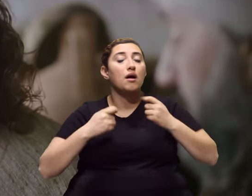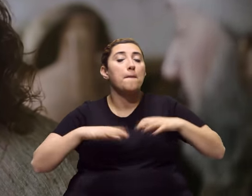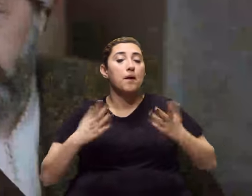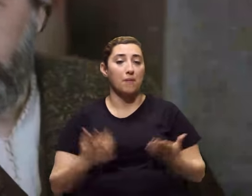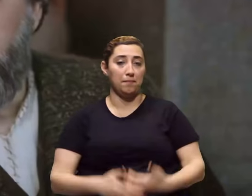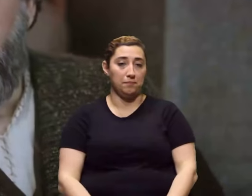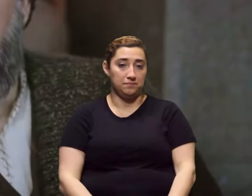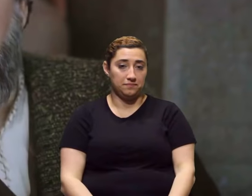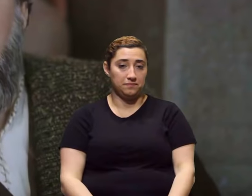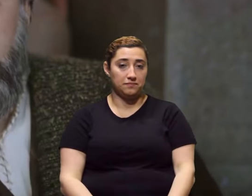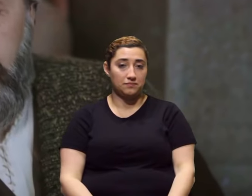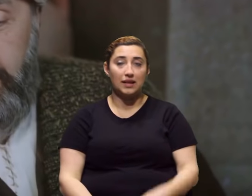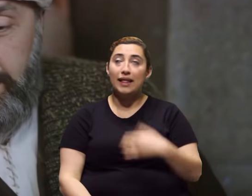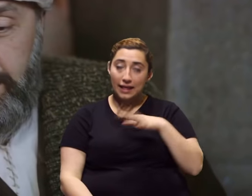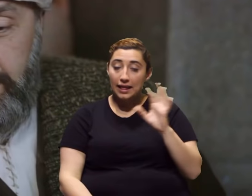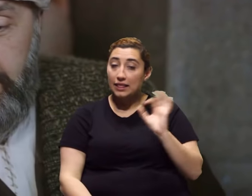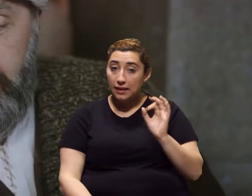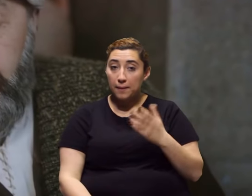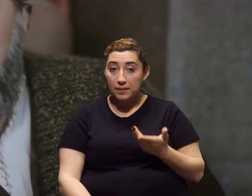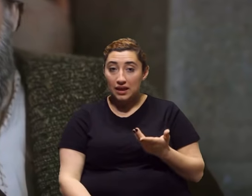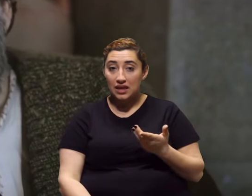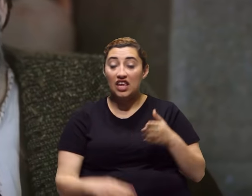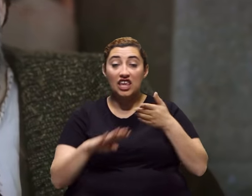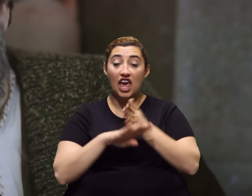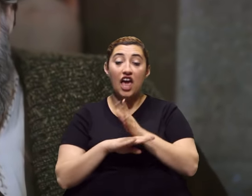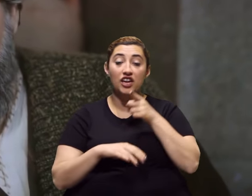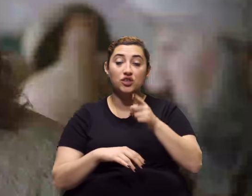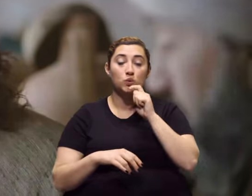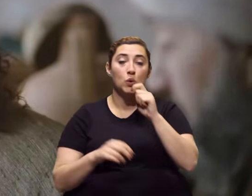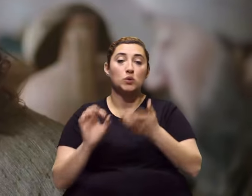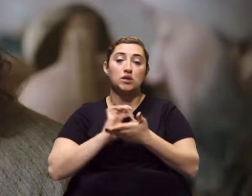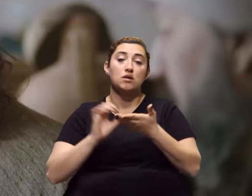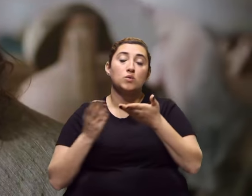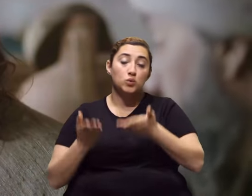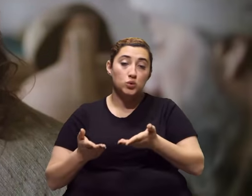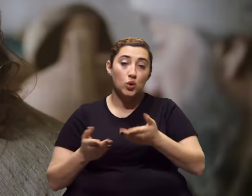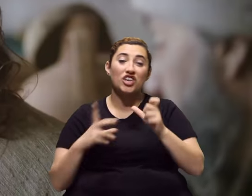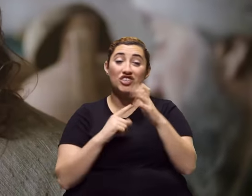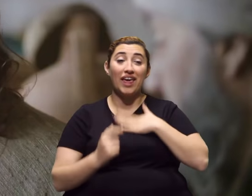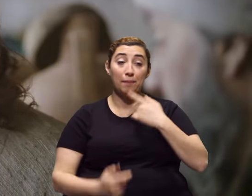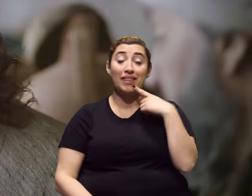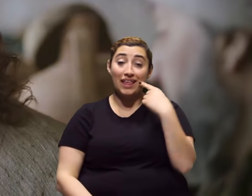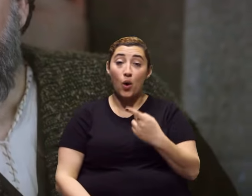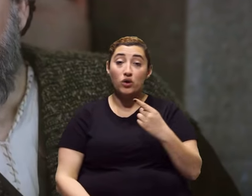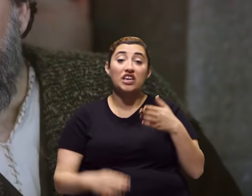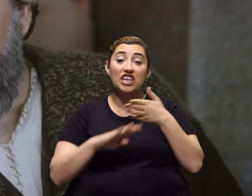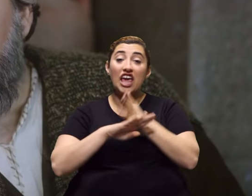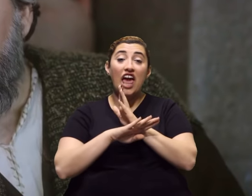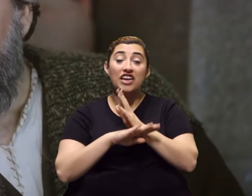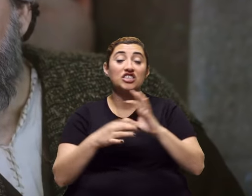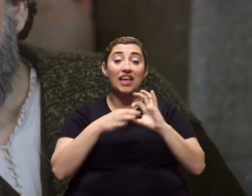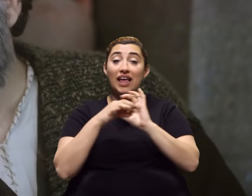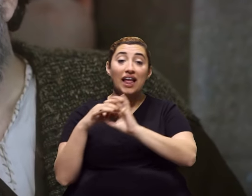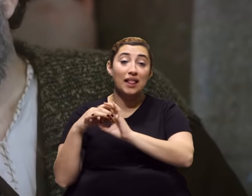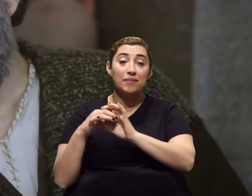değildir bana. Değildir elbet. Hakikattir sözleri. Şeyhim der ki, hakikat